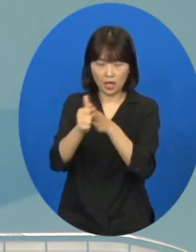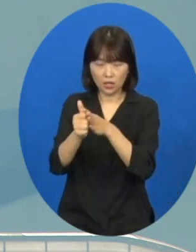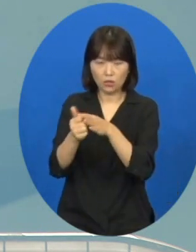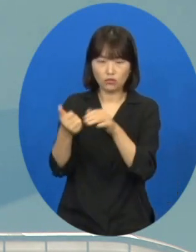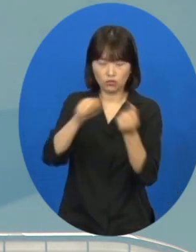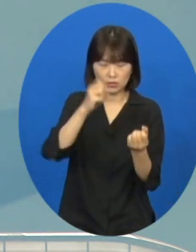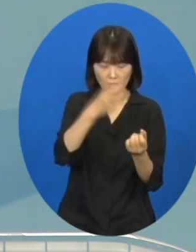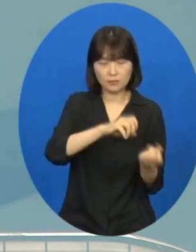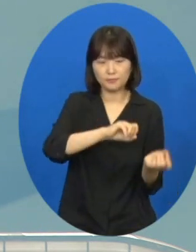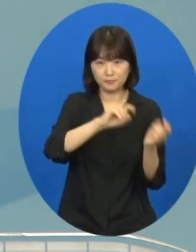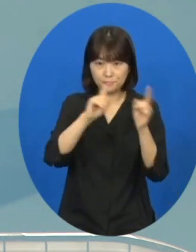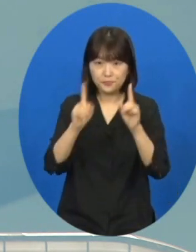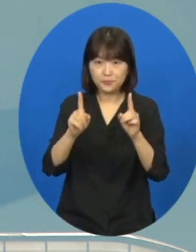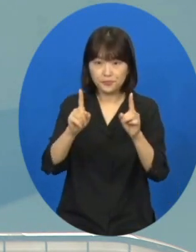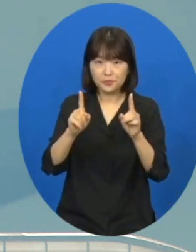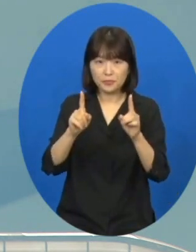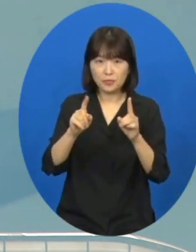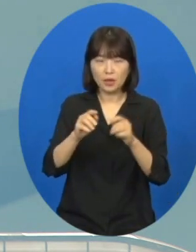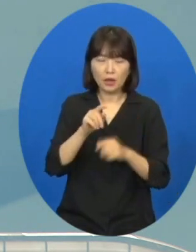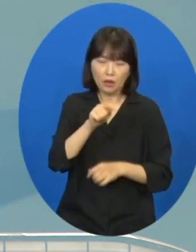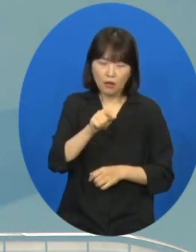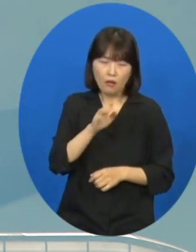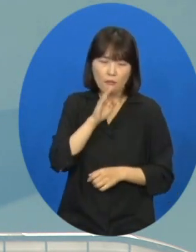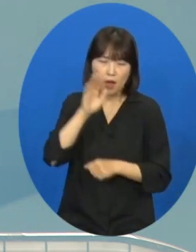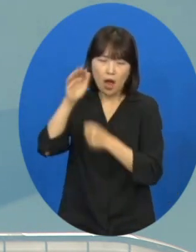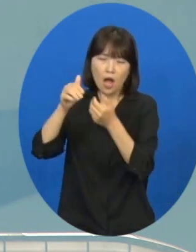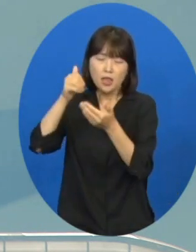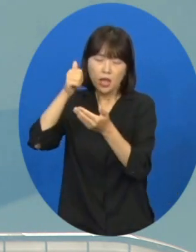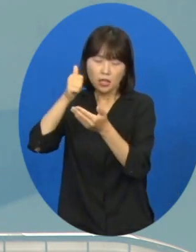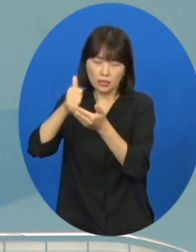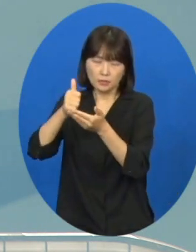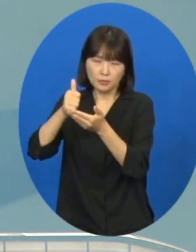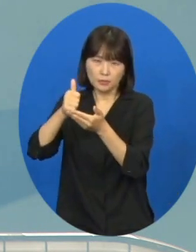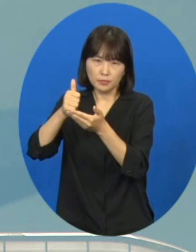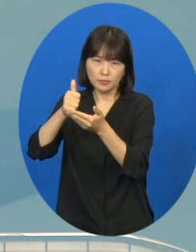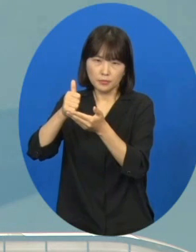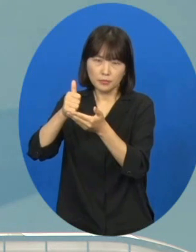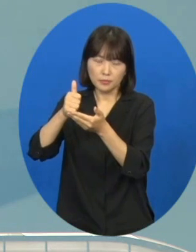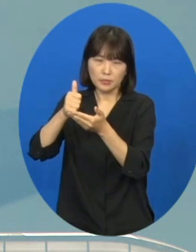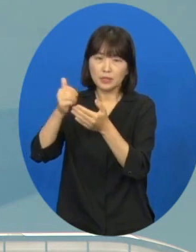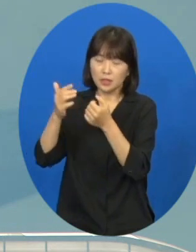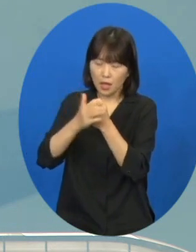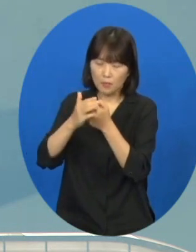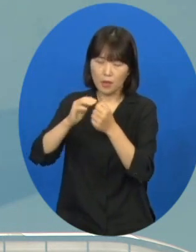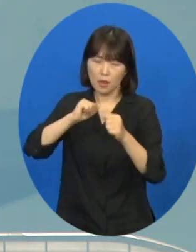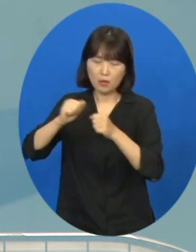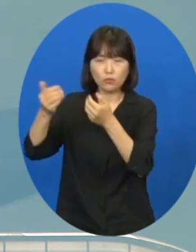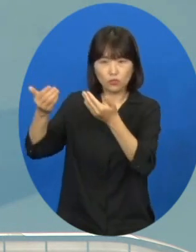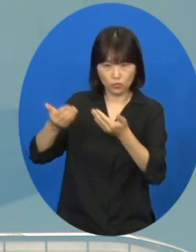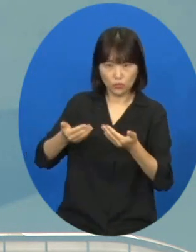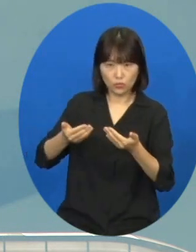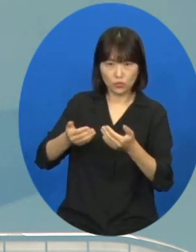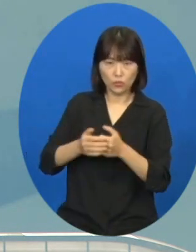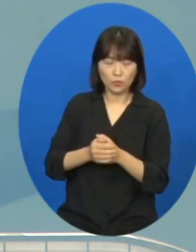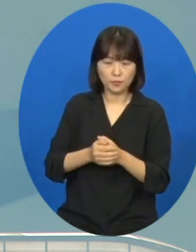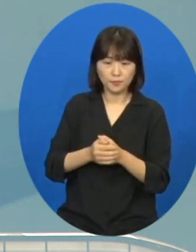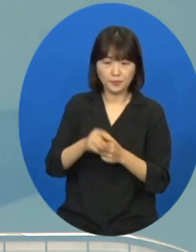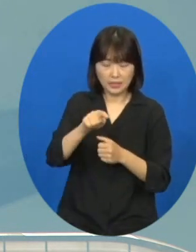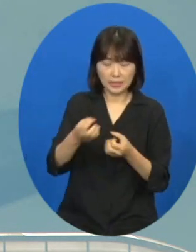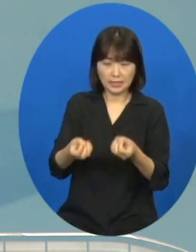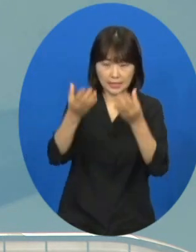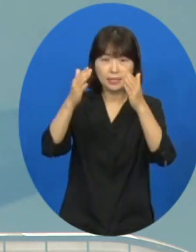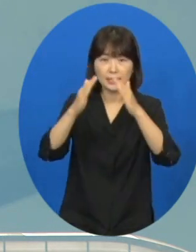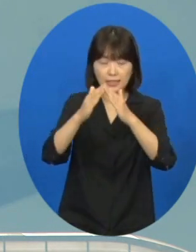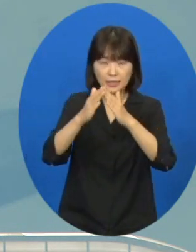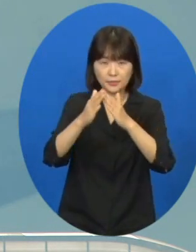살아났습니다. 이건 하나님이 아니면 있을 수 없는 일을 하신 거죠. 그 잔치집이